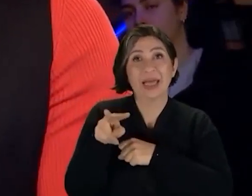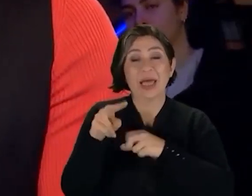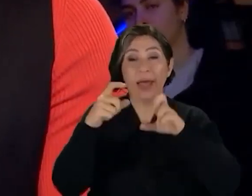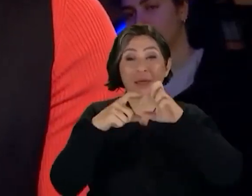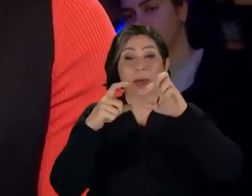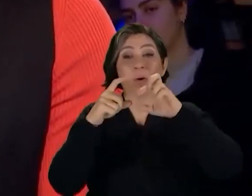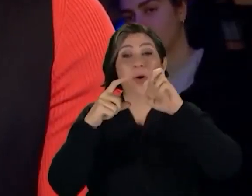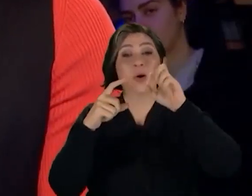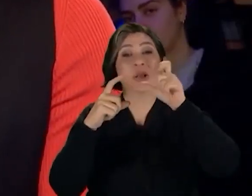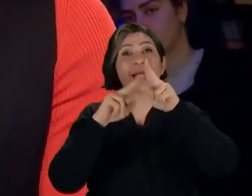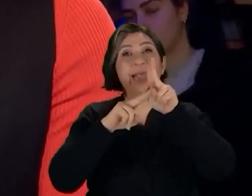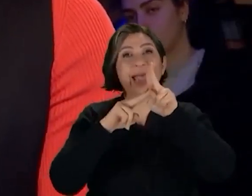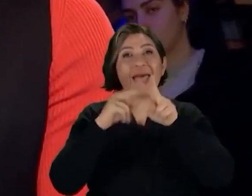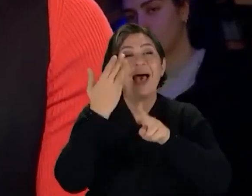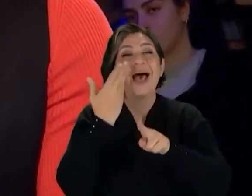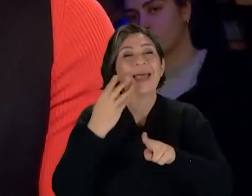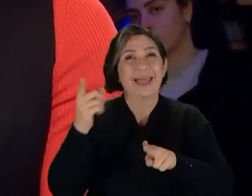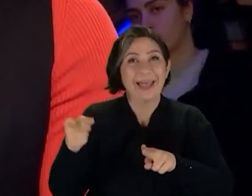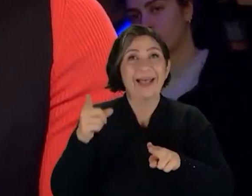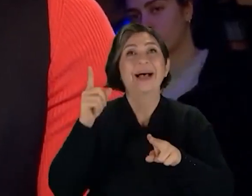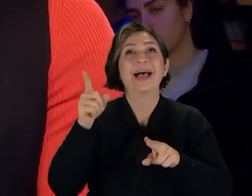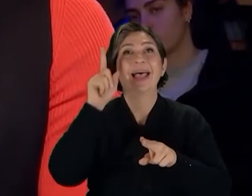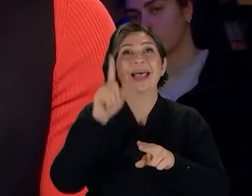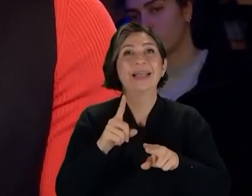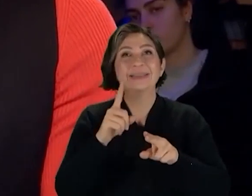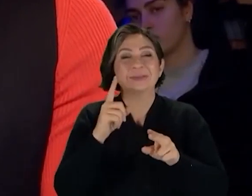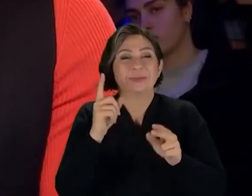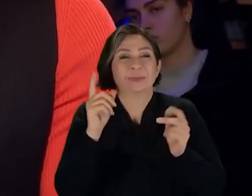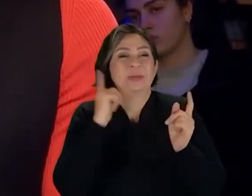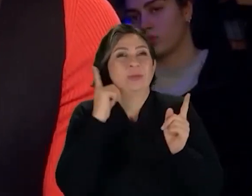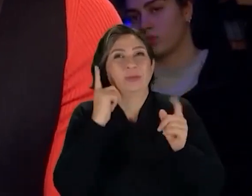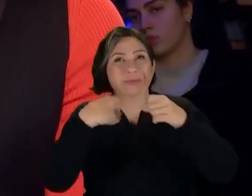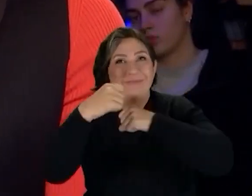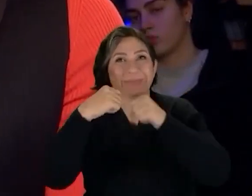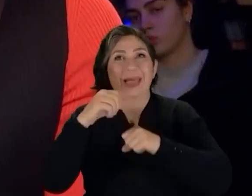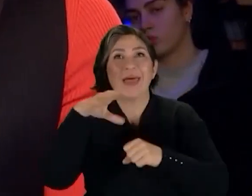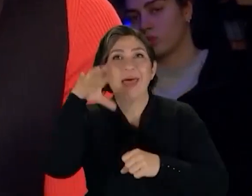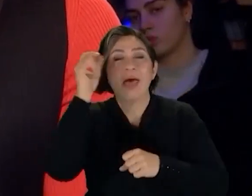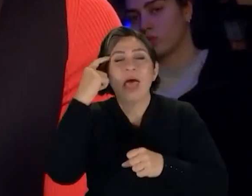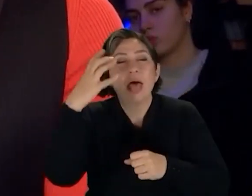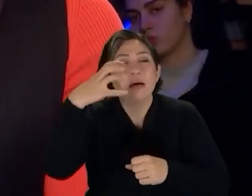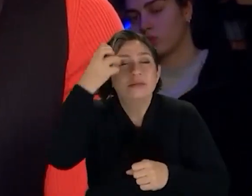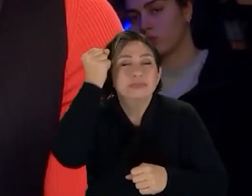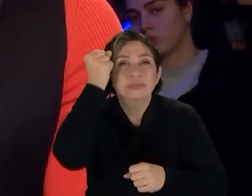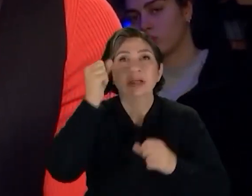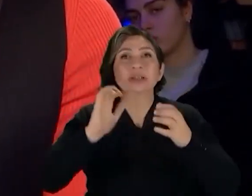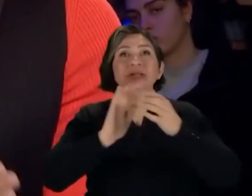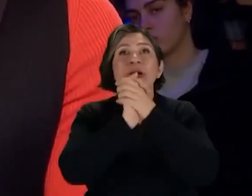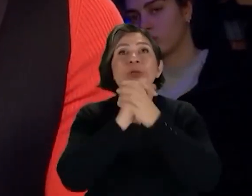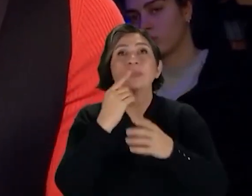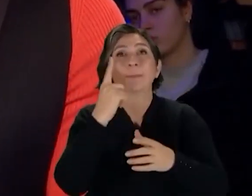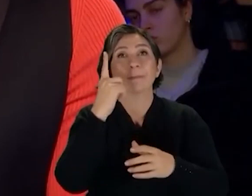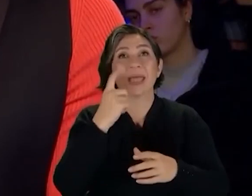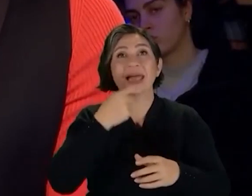rakibi doğal olarak bizim jenerasyonumuzun ikon bir karakteri ezbere biliyorlar şampiyon diye